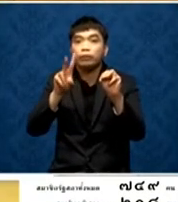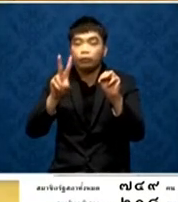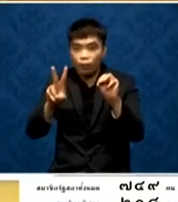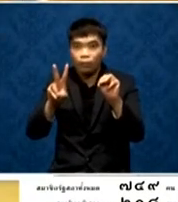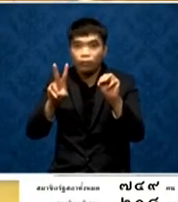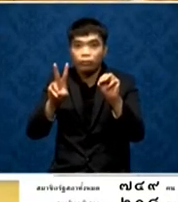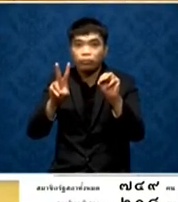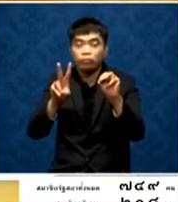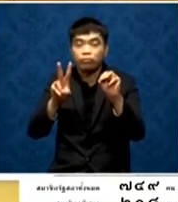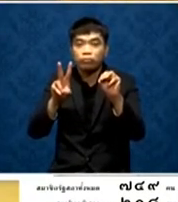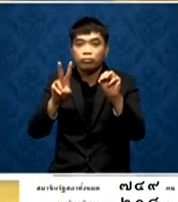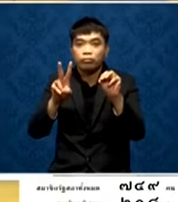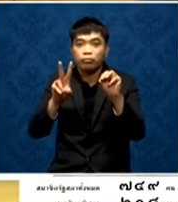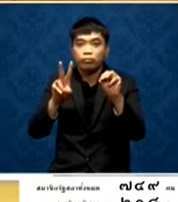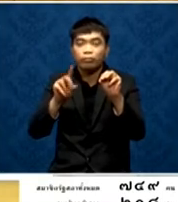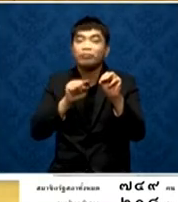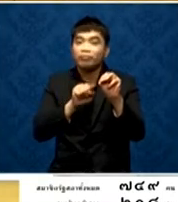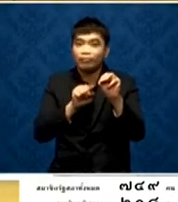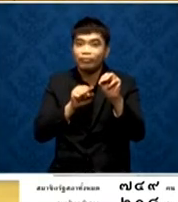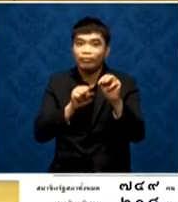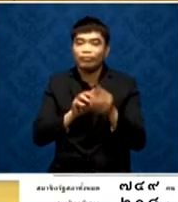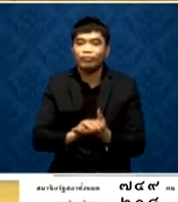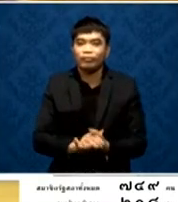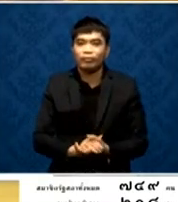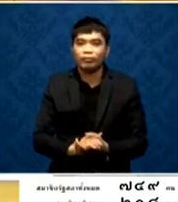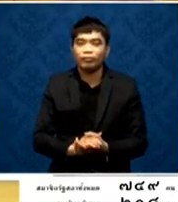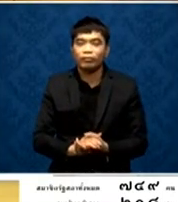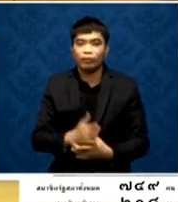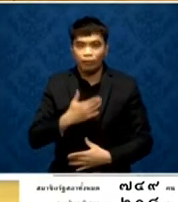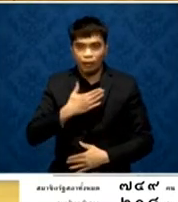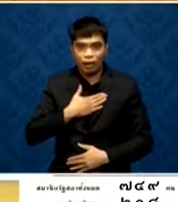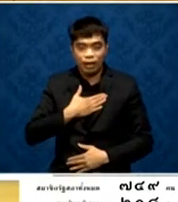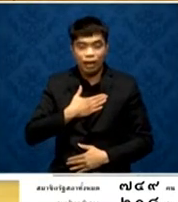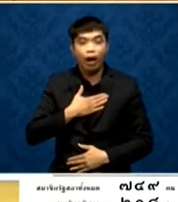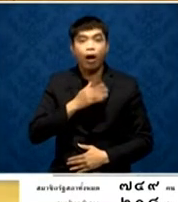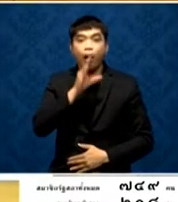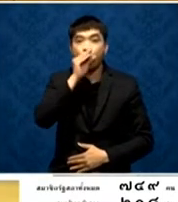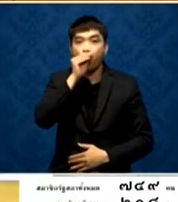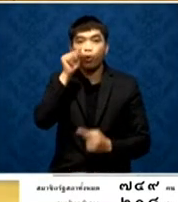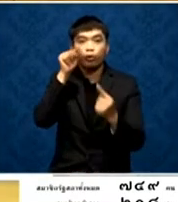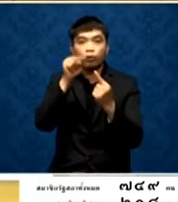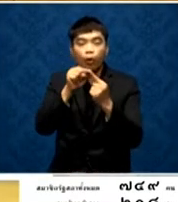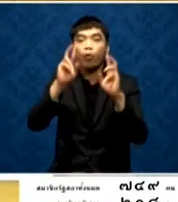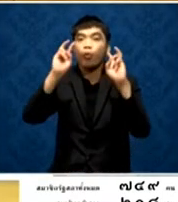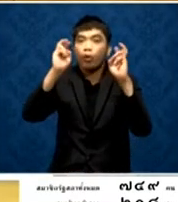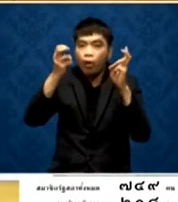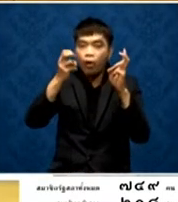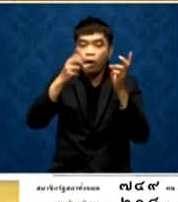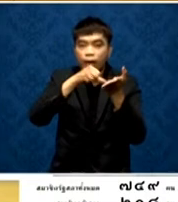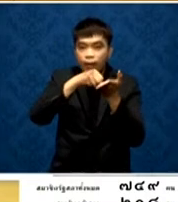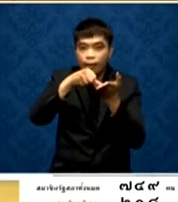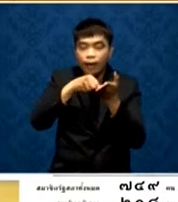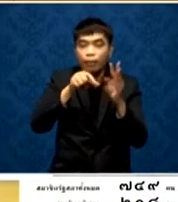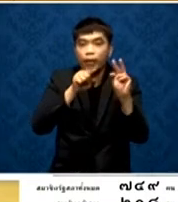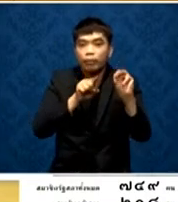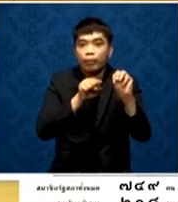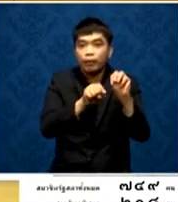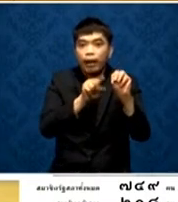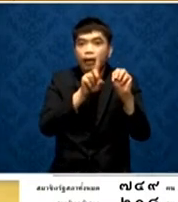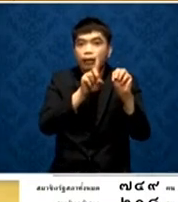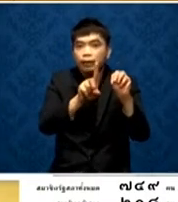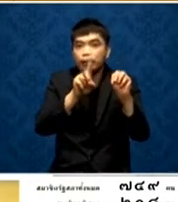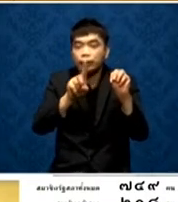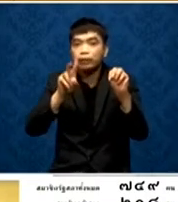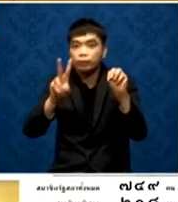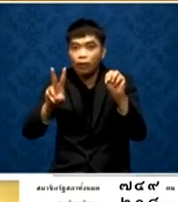มันช่วงอภิปรายก็อยู่กันครบใช่ไหมครับเพราะว่าต้องใช้สิทธิอภิปรายวนเวียนกันไปแต่พอประมาณ17:05 น.นะครับเป็นเวลาที่กำหนดให้ลงม